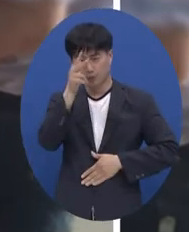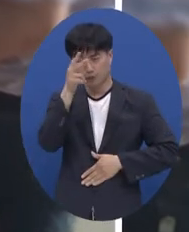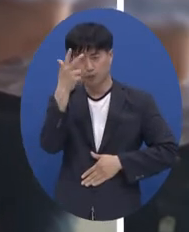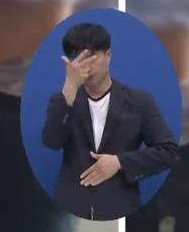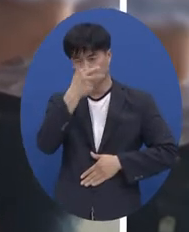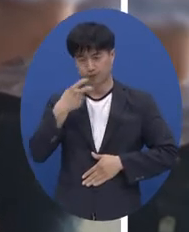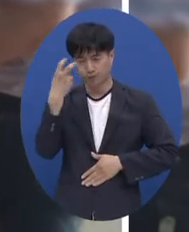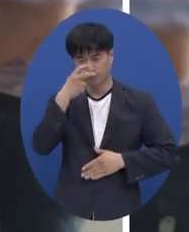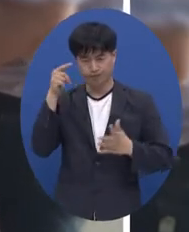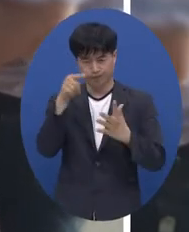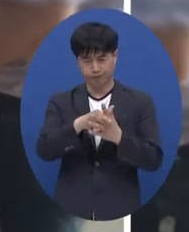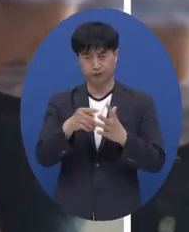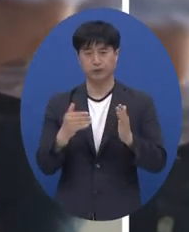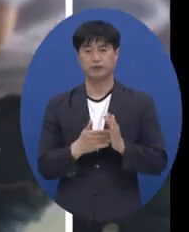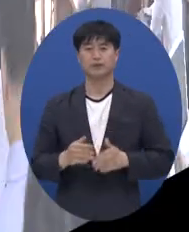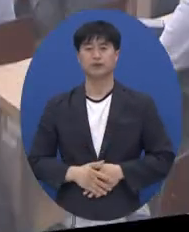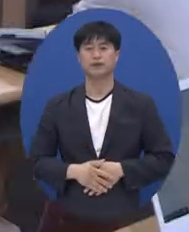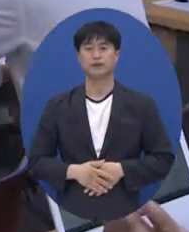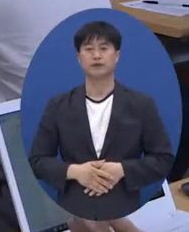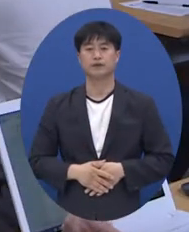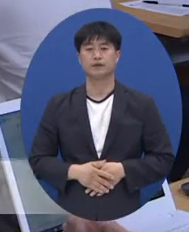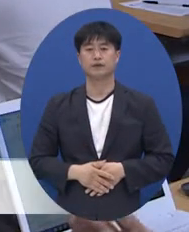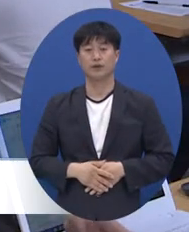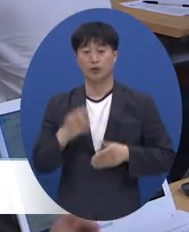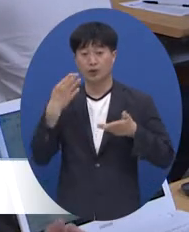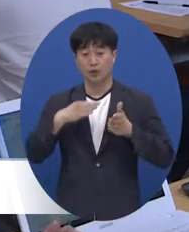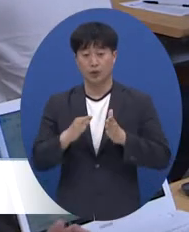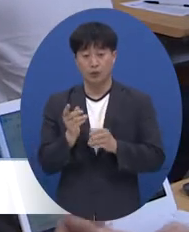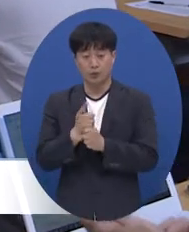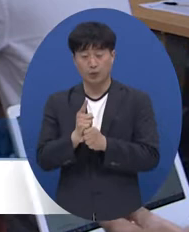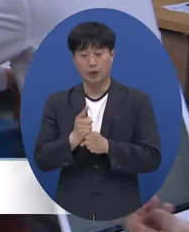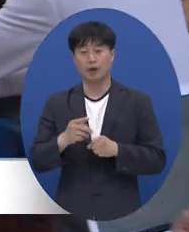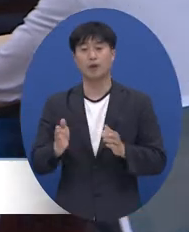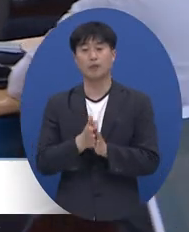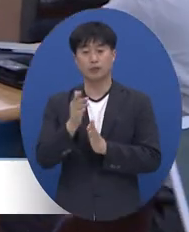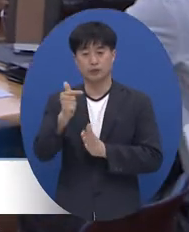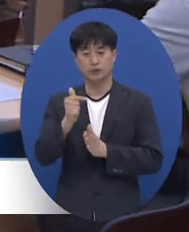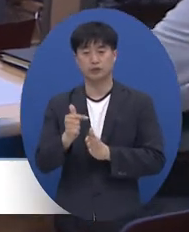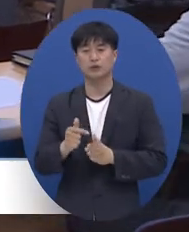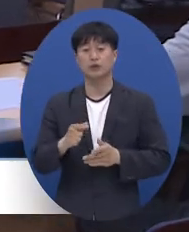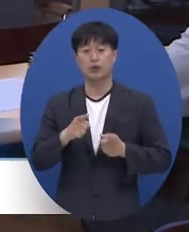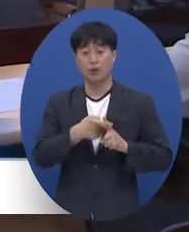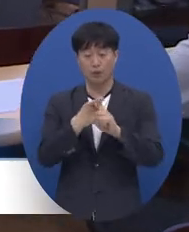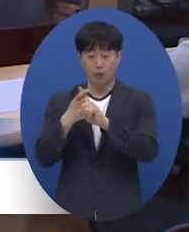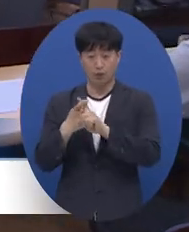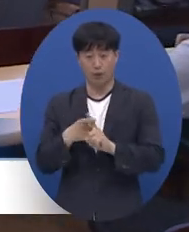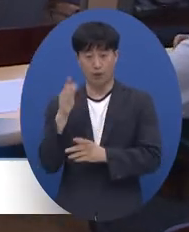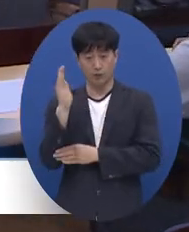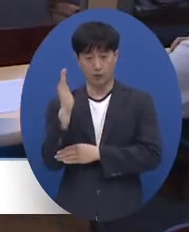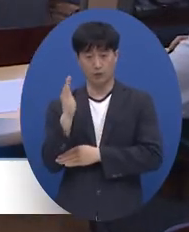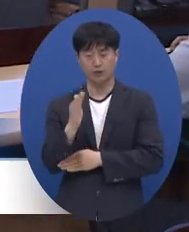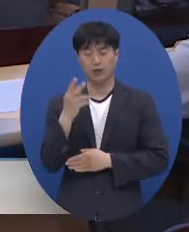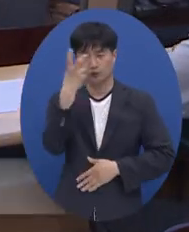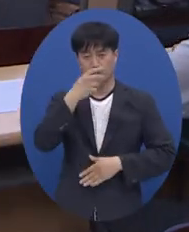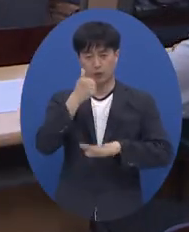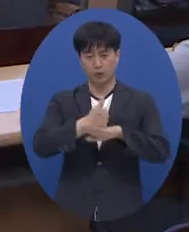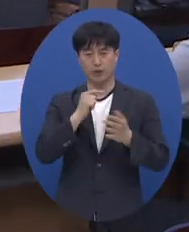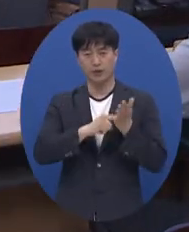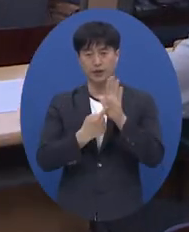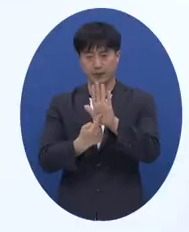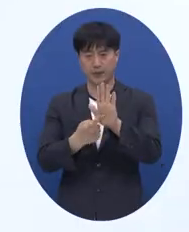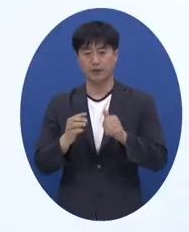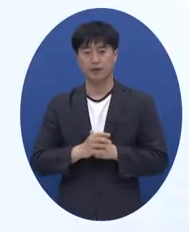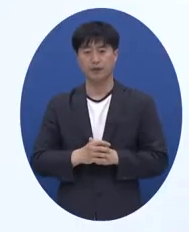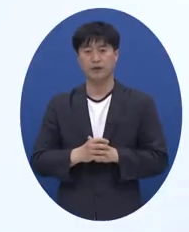수사망에 대거 적발됐습니다. 경기도 소방재난본부는 1일 관련 브리핑을 열고 수사 결과를